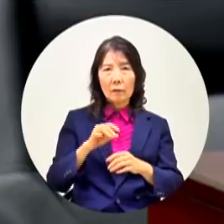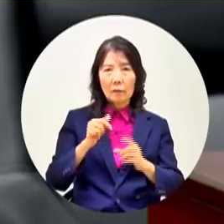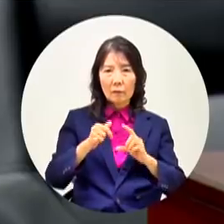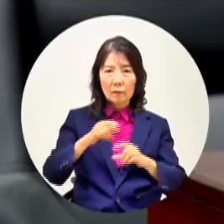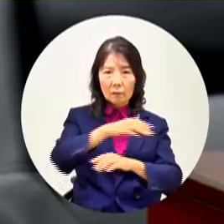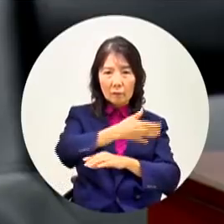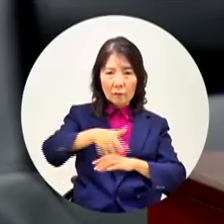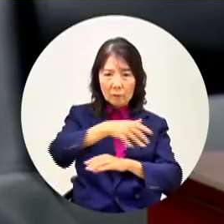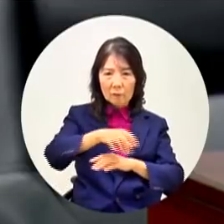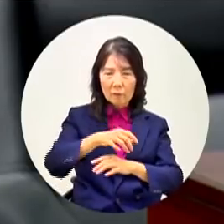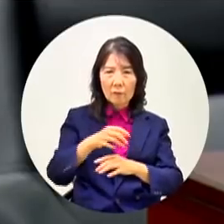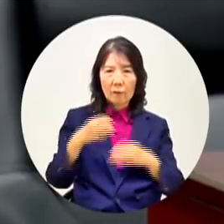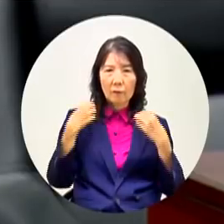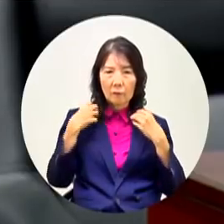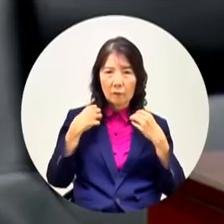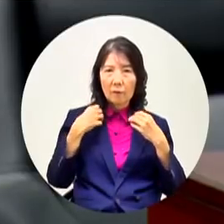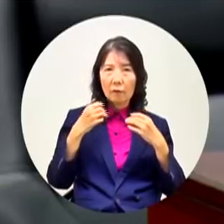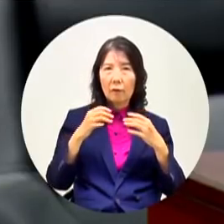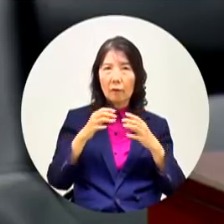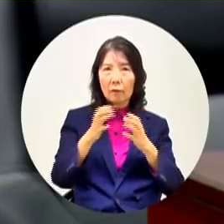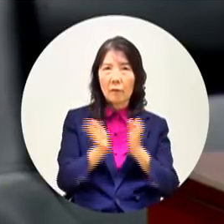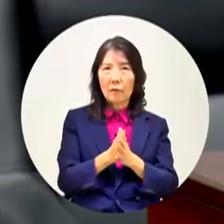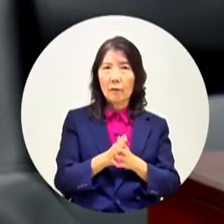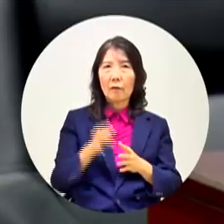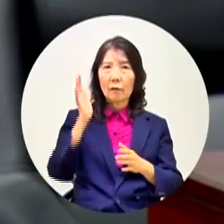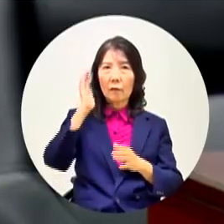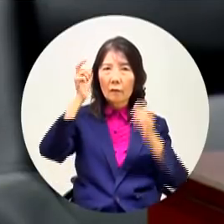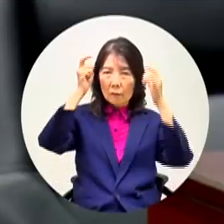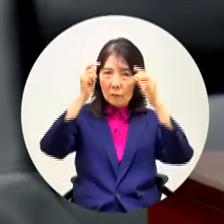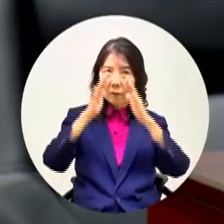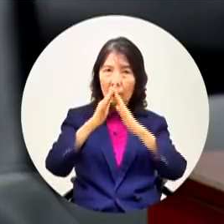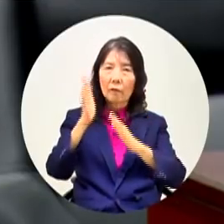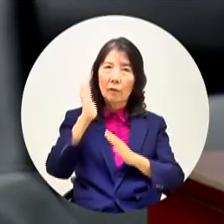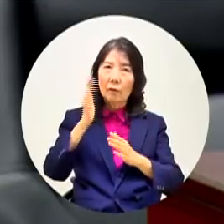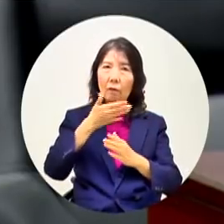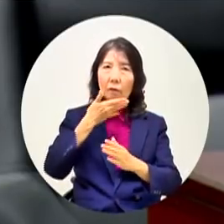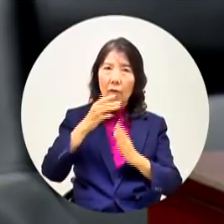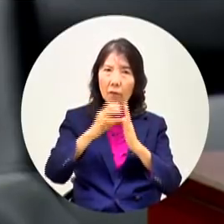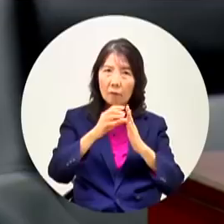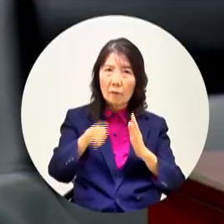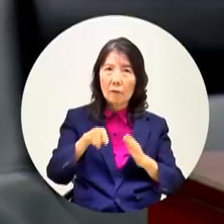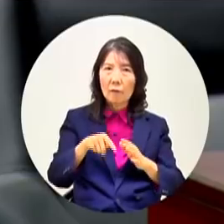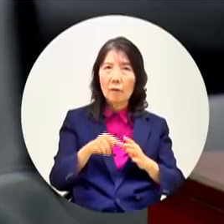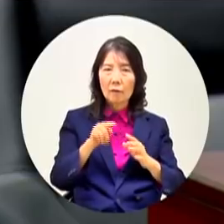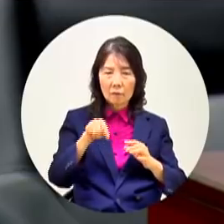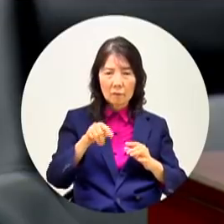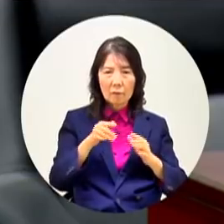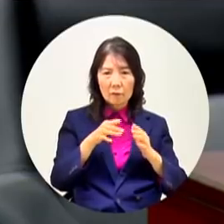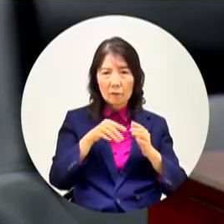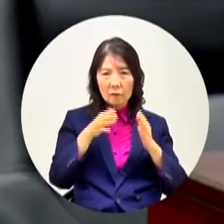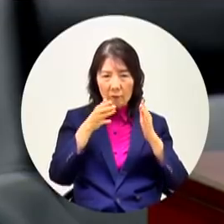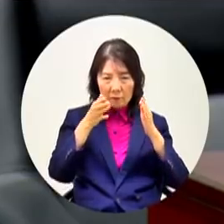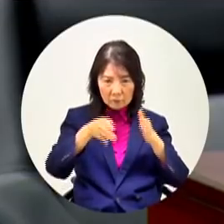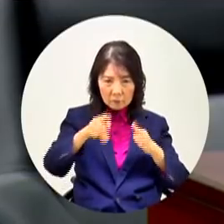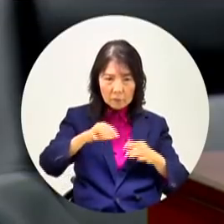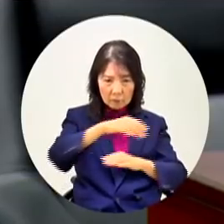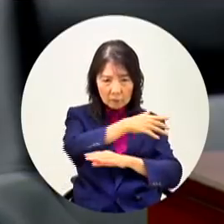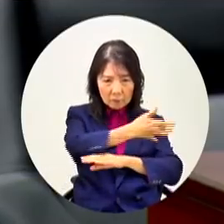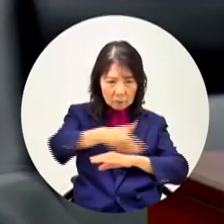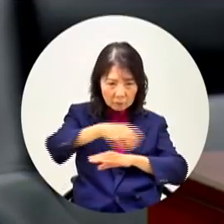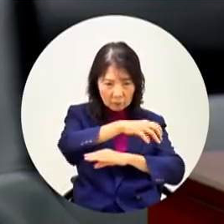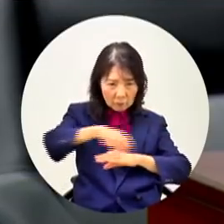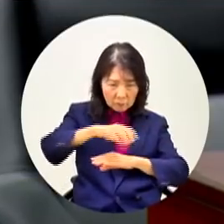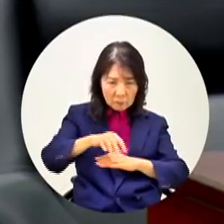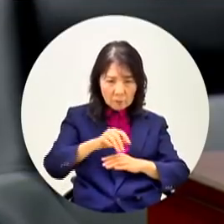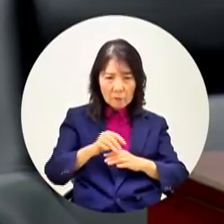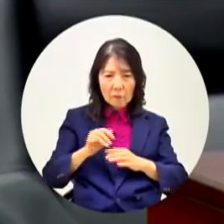理单位是高雄市水利局。当然，水利局咱应该爱来去甲这条水沟整治好，和百姓肯